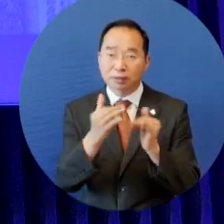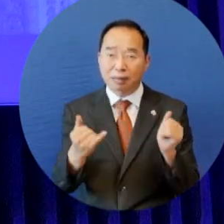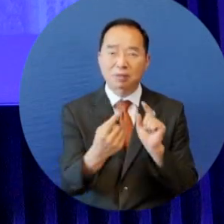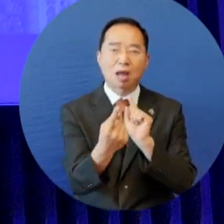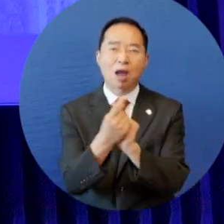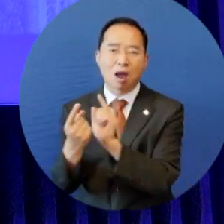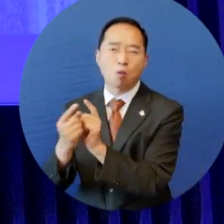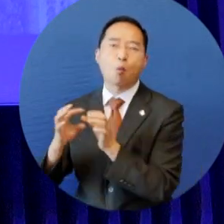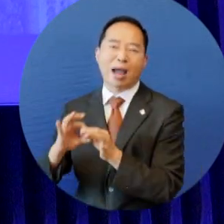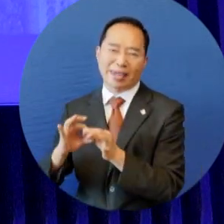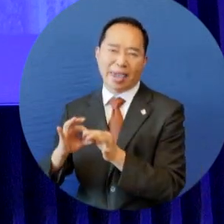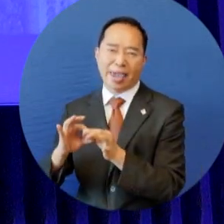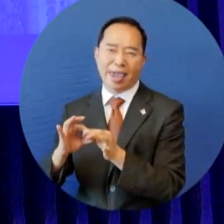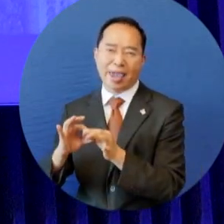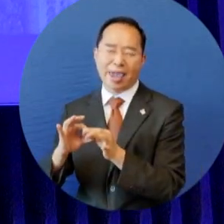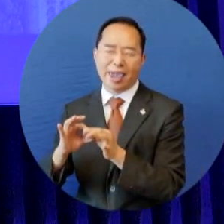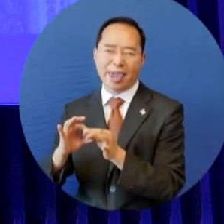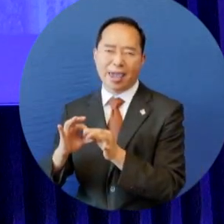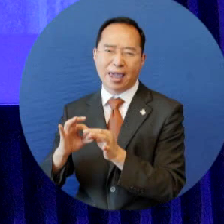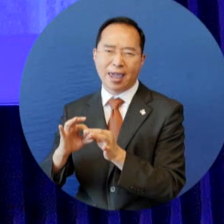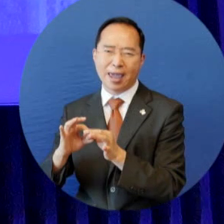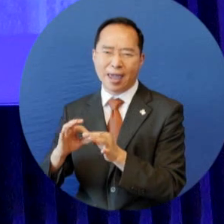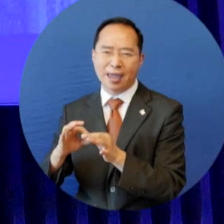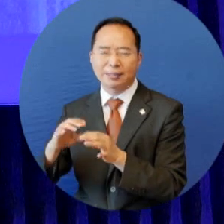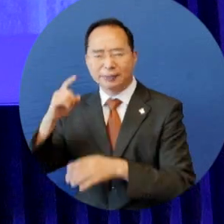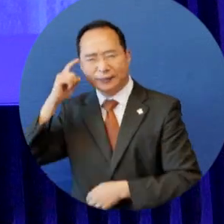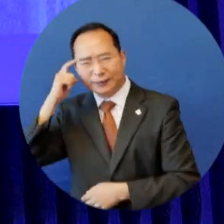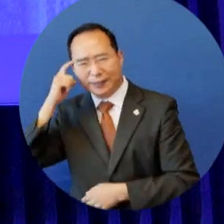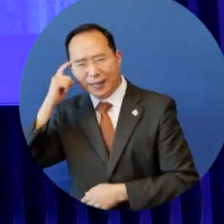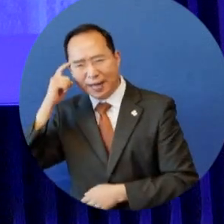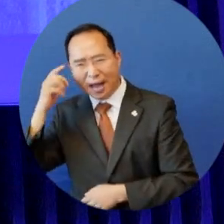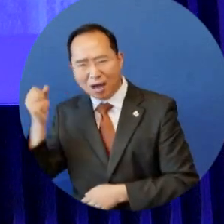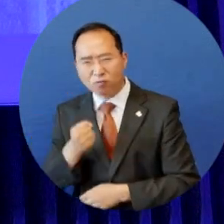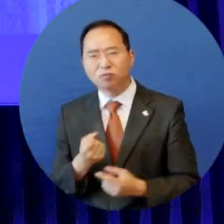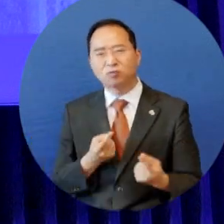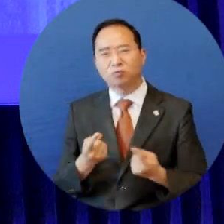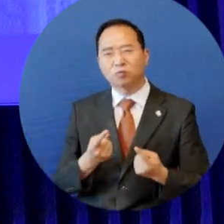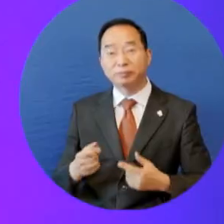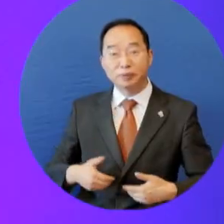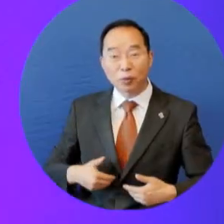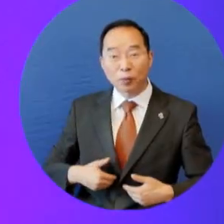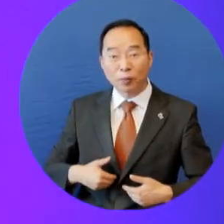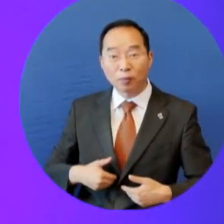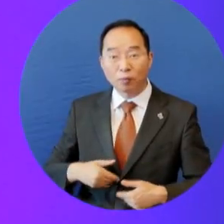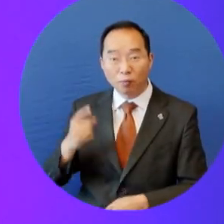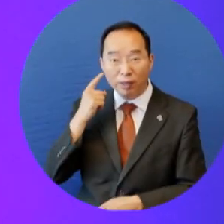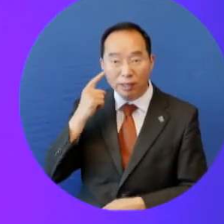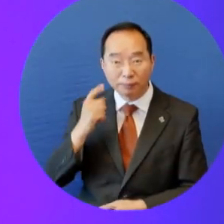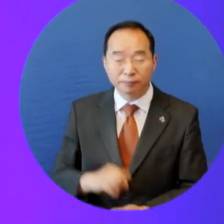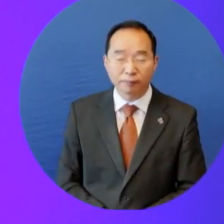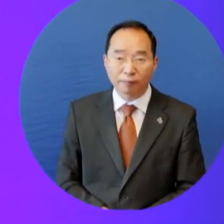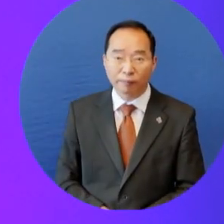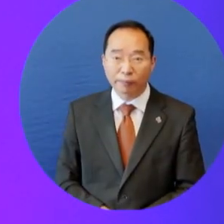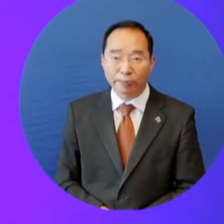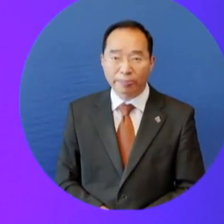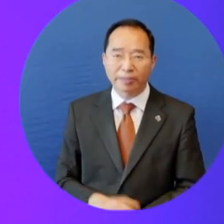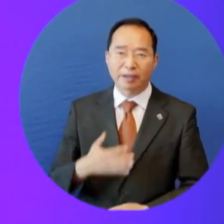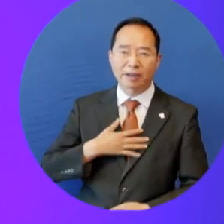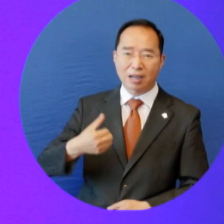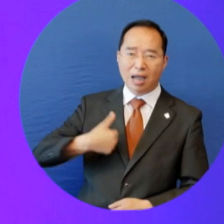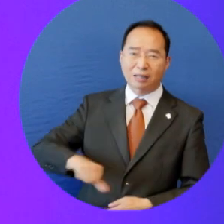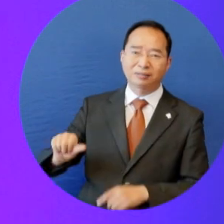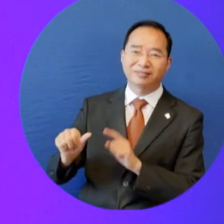관계들과 감정들의 조화와 균형을 고려하지 않으면 안 된다는 것입니다. 제가 이런 생각을 하게 된